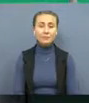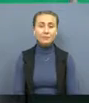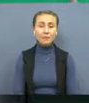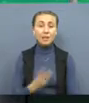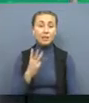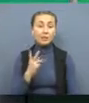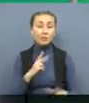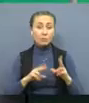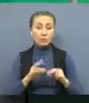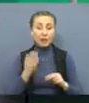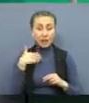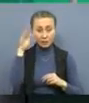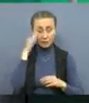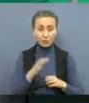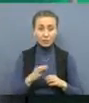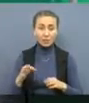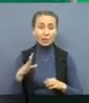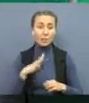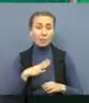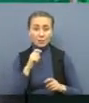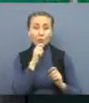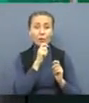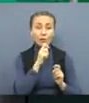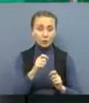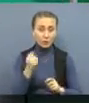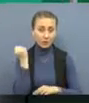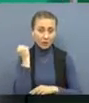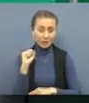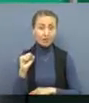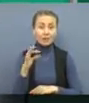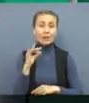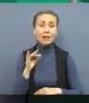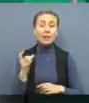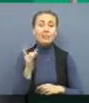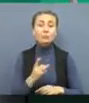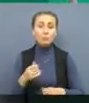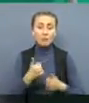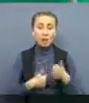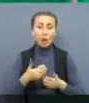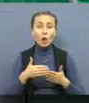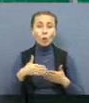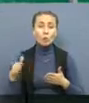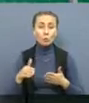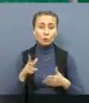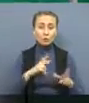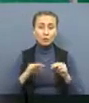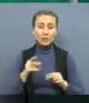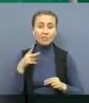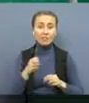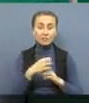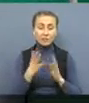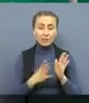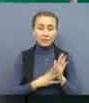Три педагога из Акмолинской области стали призерами и победителями республиканского конкурса «Лучший педагог